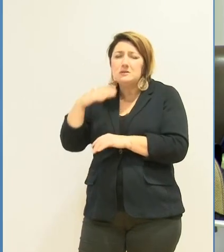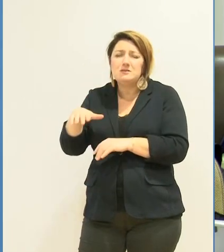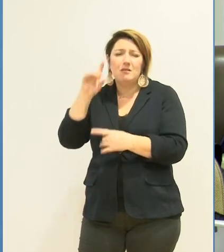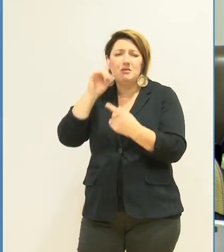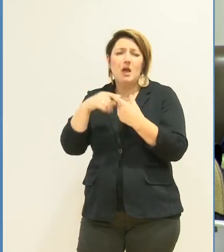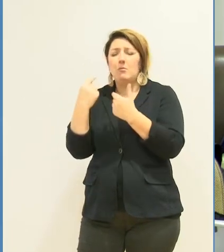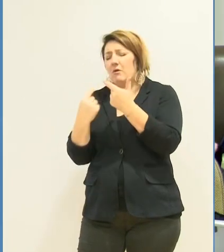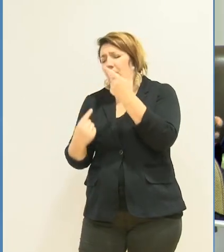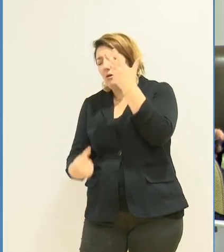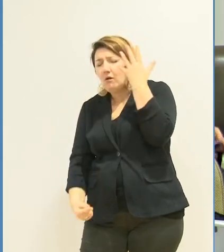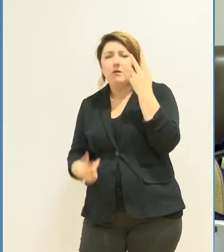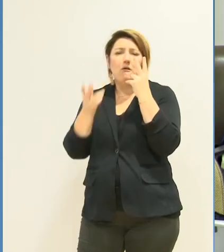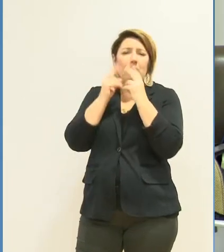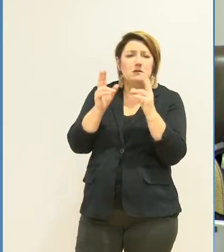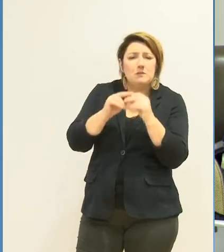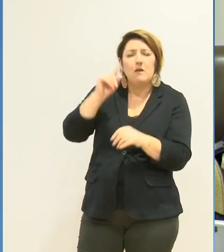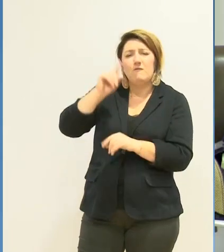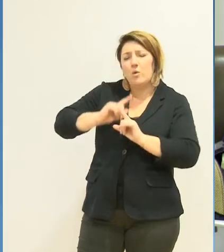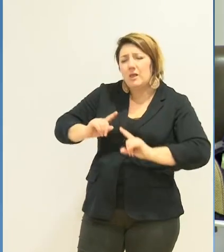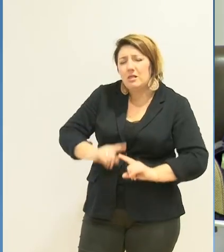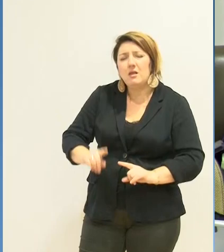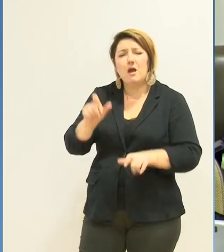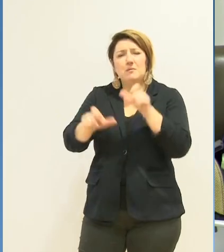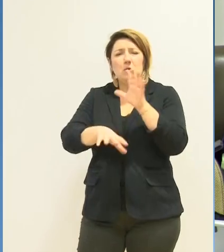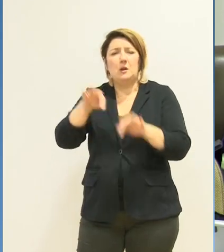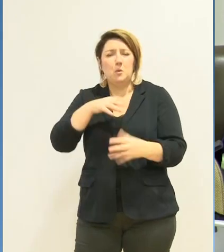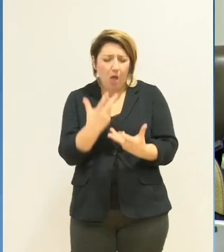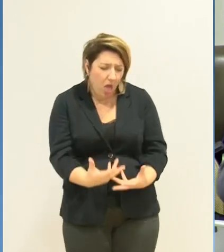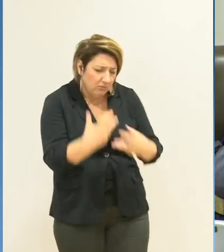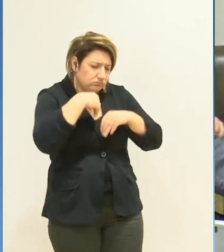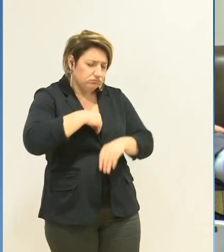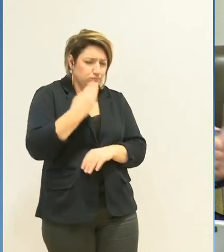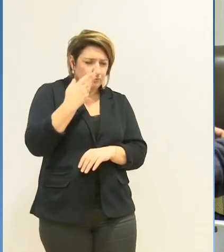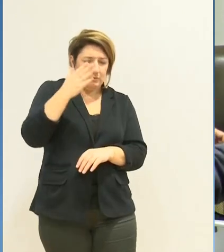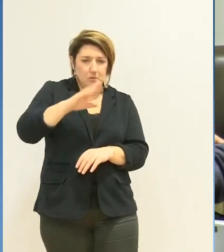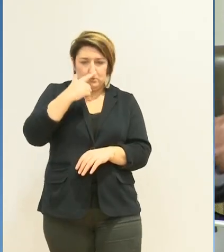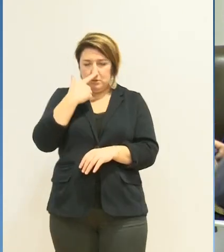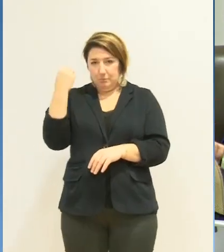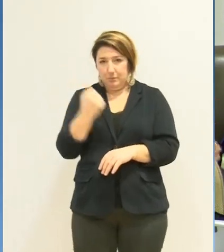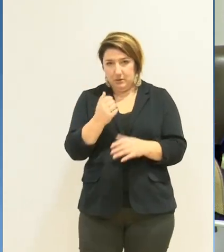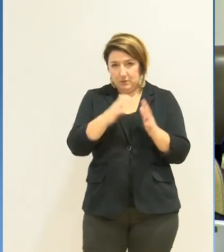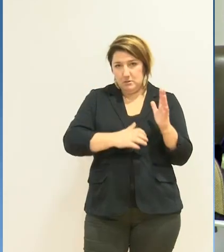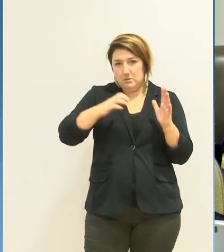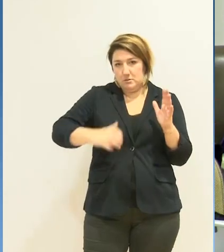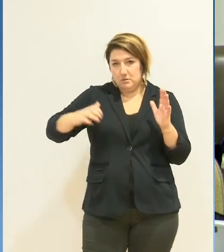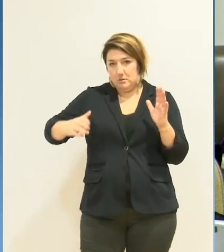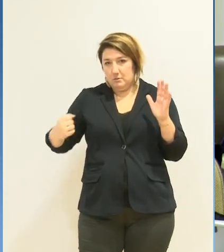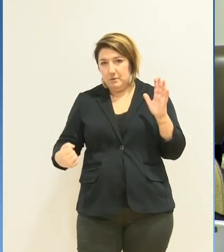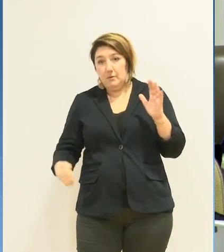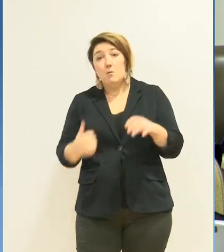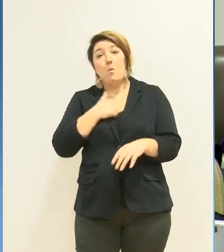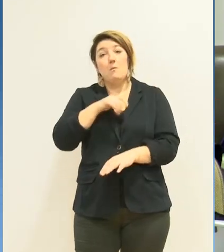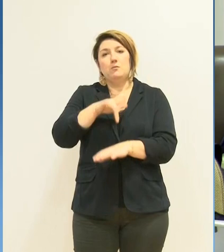expliqué que les élus redevient l'explication mais j'ai vraiment l'impression que ça s'accroît de jours de jour en jour j'ai été conseiller municipal à saint